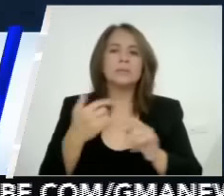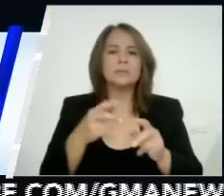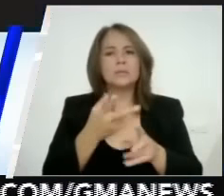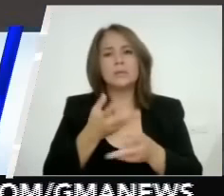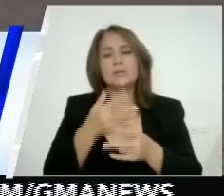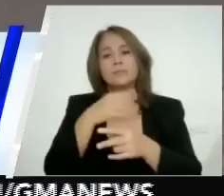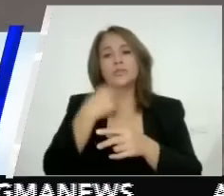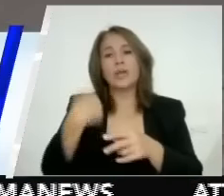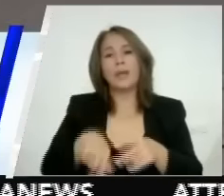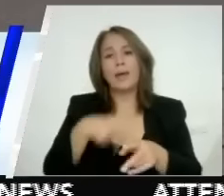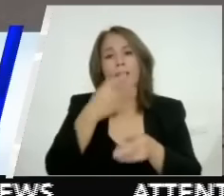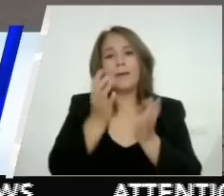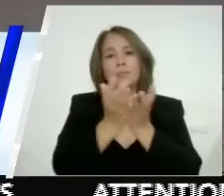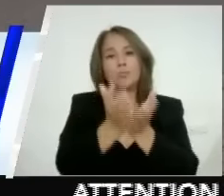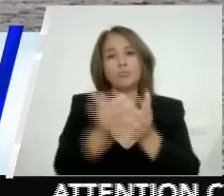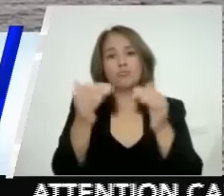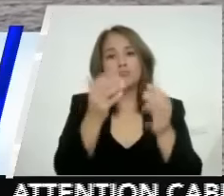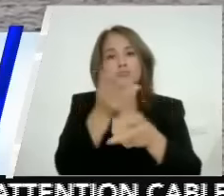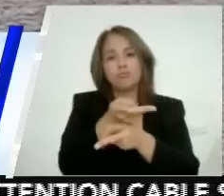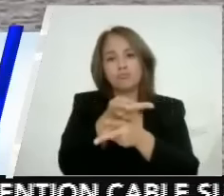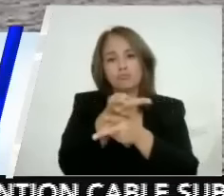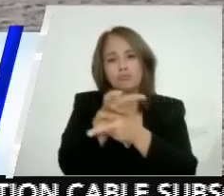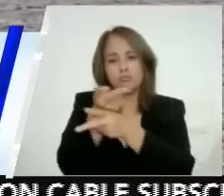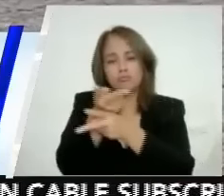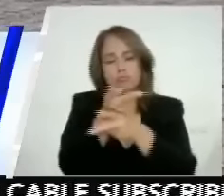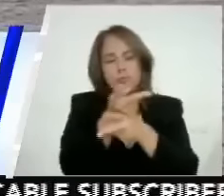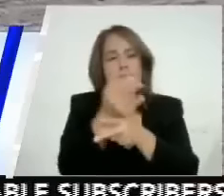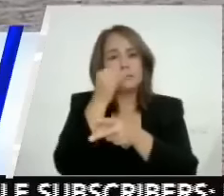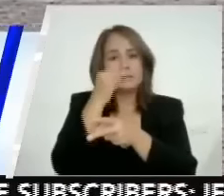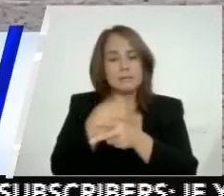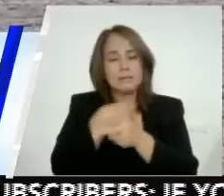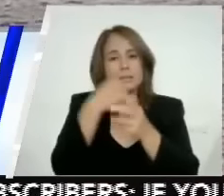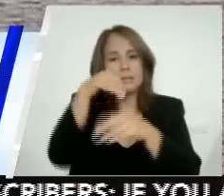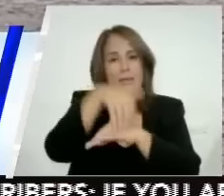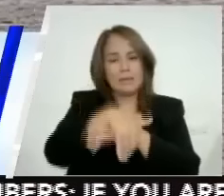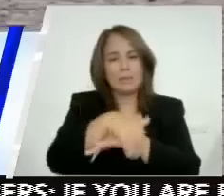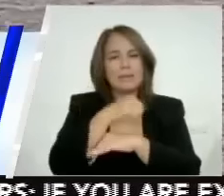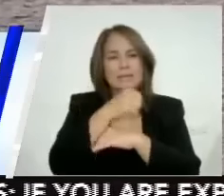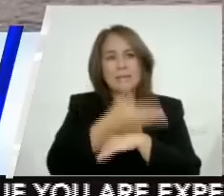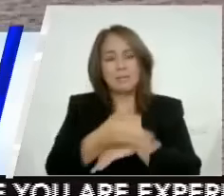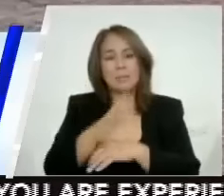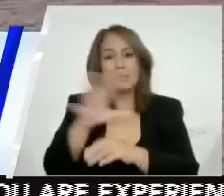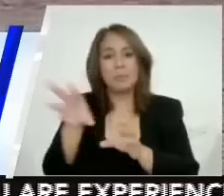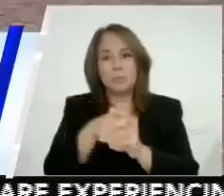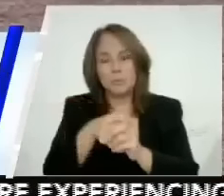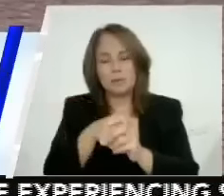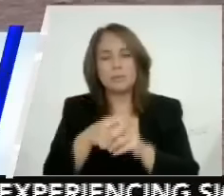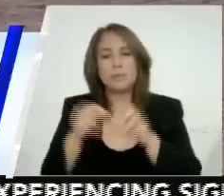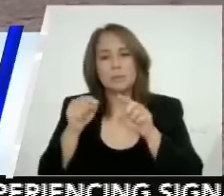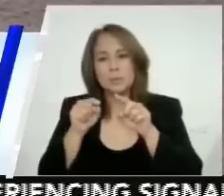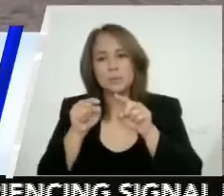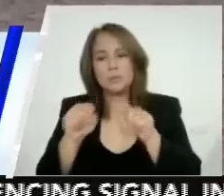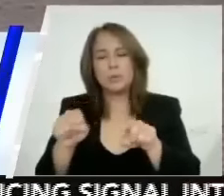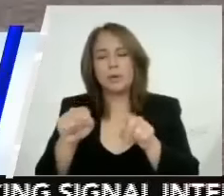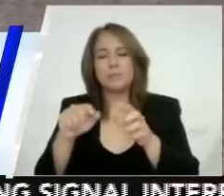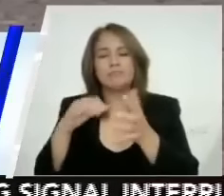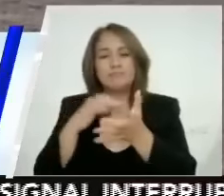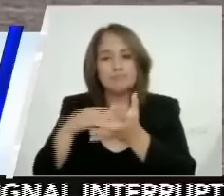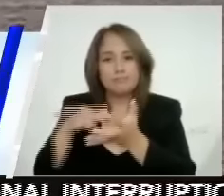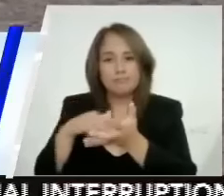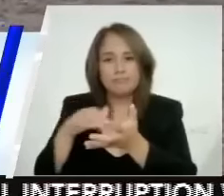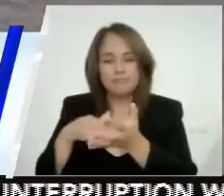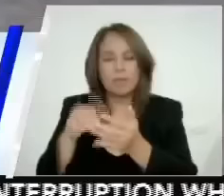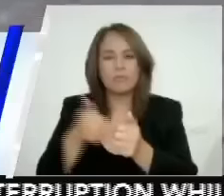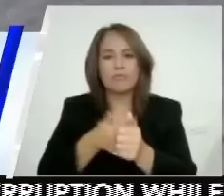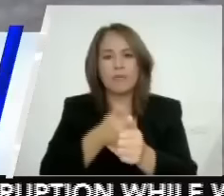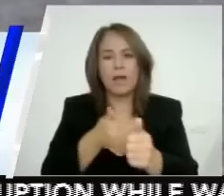China. Kung kahapon hanggang kagabi, animo ay uninvited participant ng multilateral maritime exercise na sumusunod sa mga barko